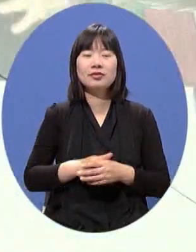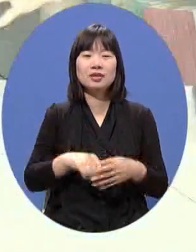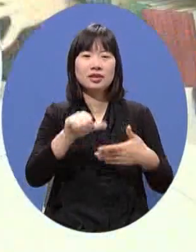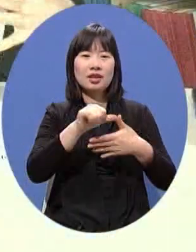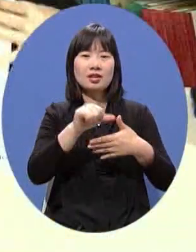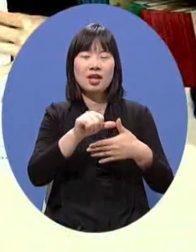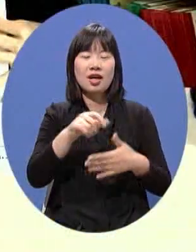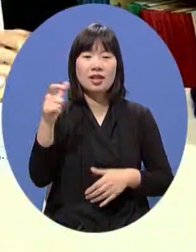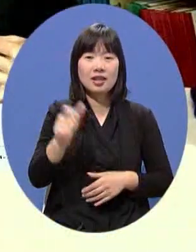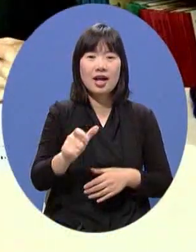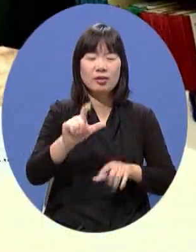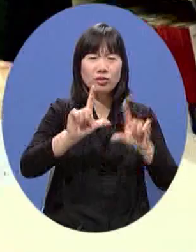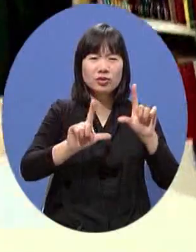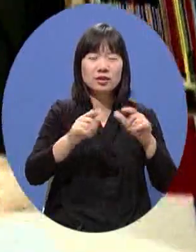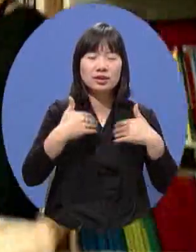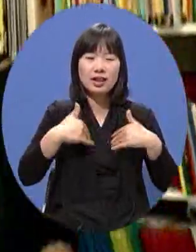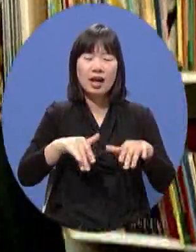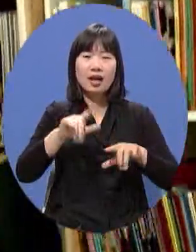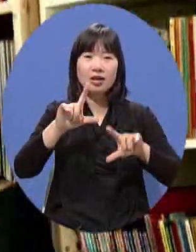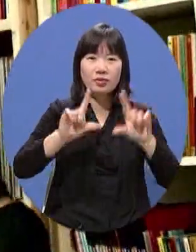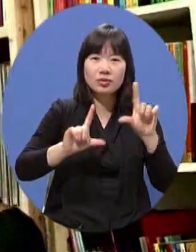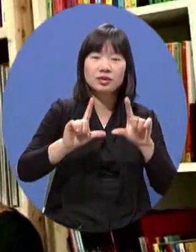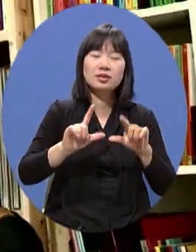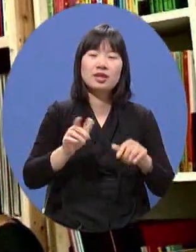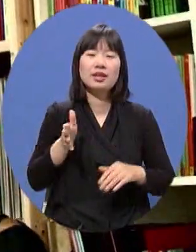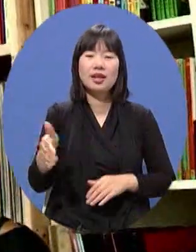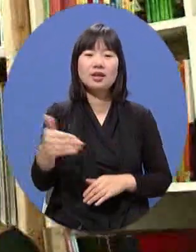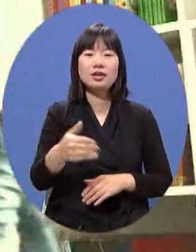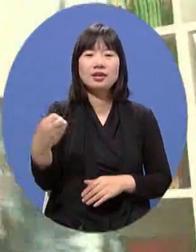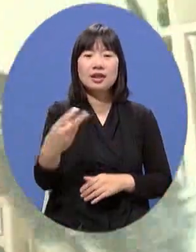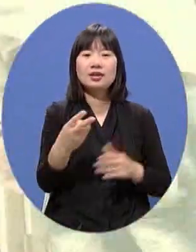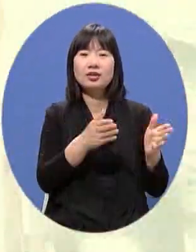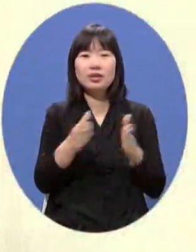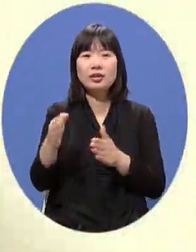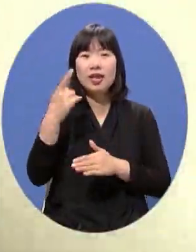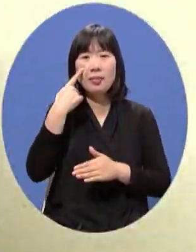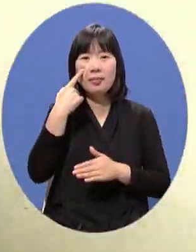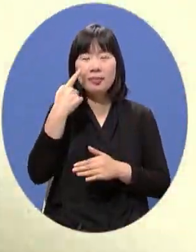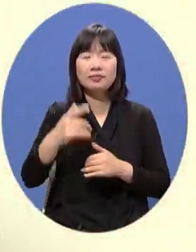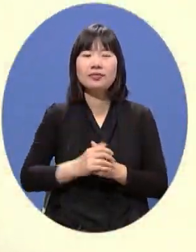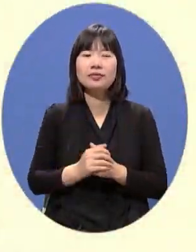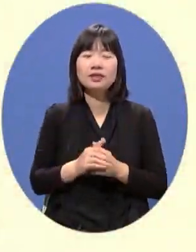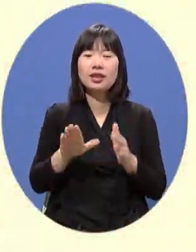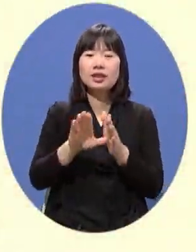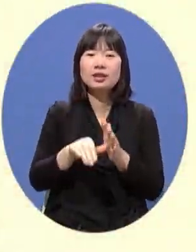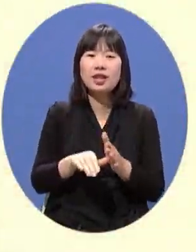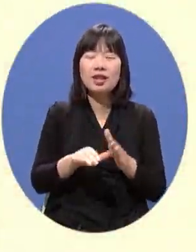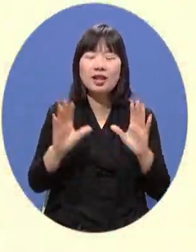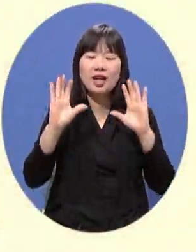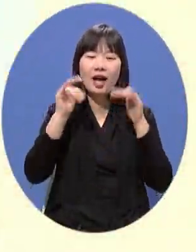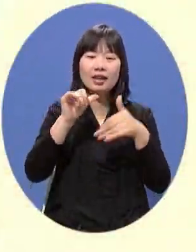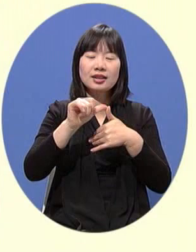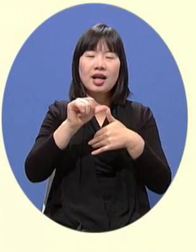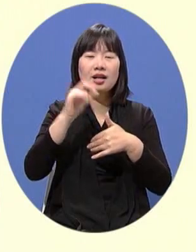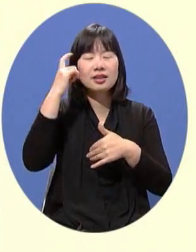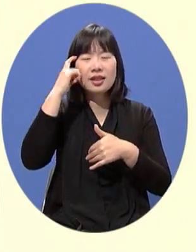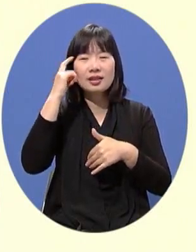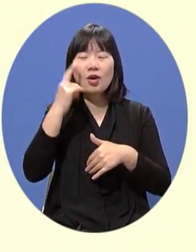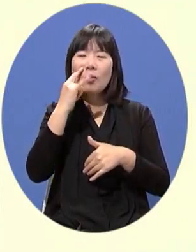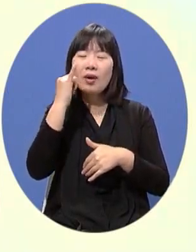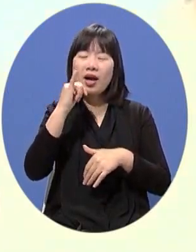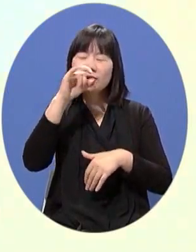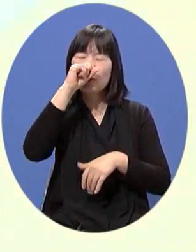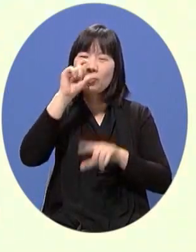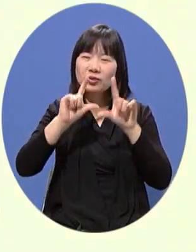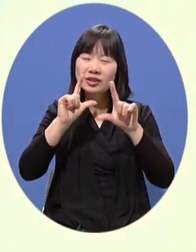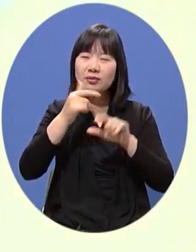서진이의 강점과 약점을 객관적으로 다시 한번 정리해보기. 이때 아이가 생각하는 엄마의